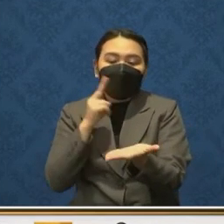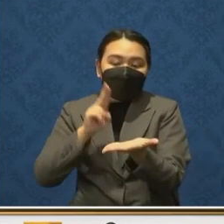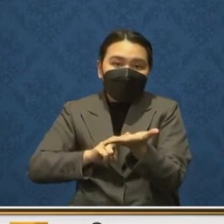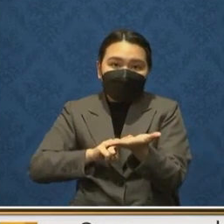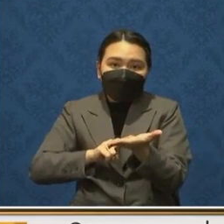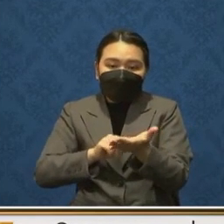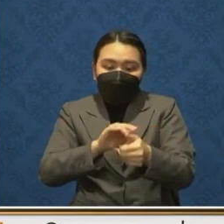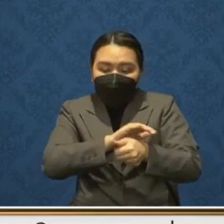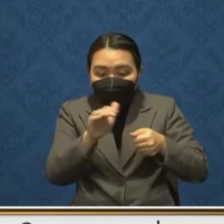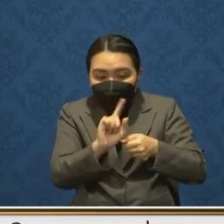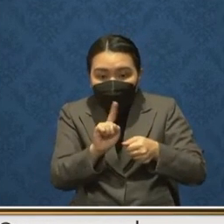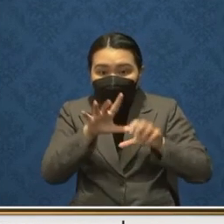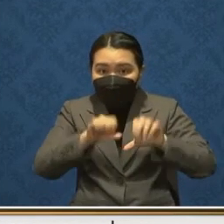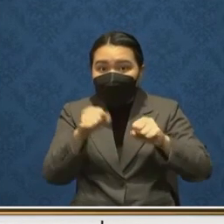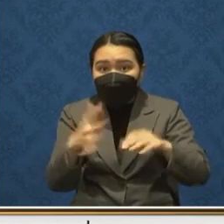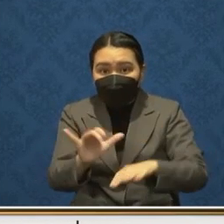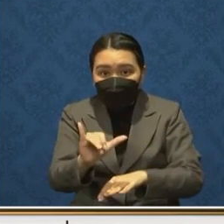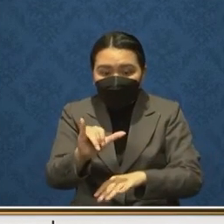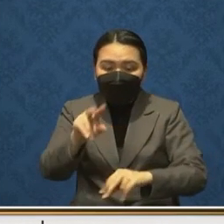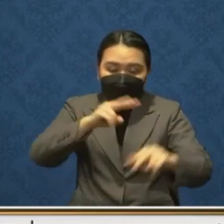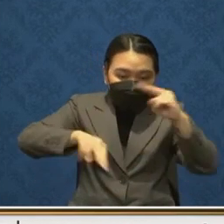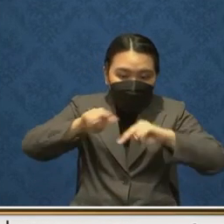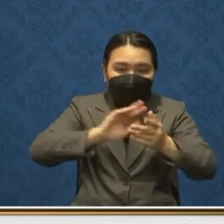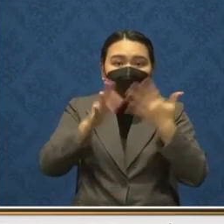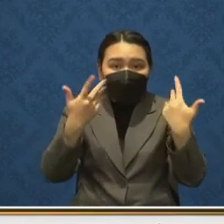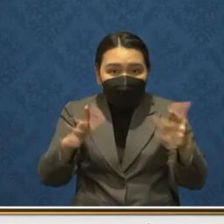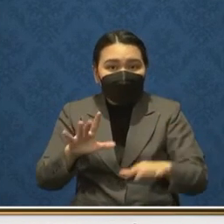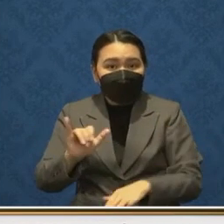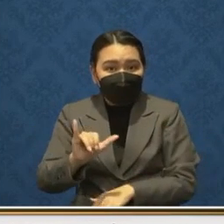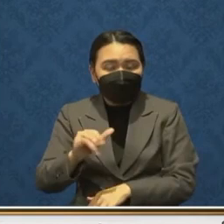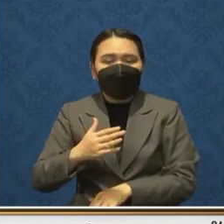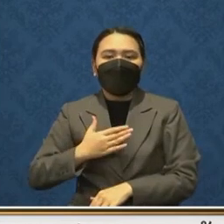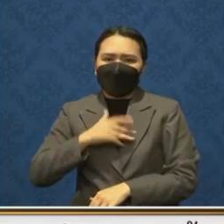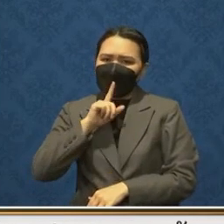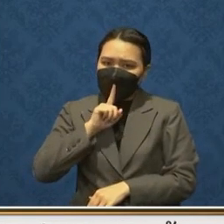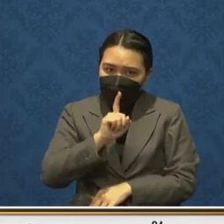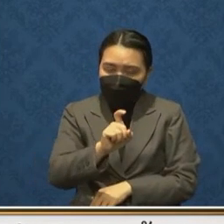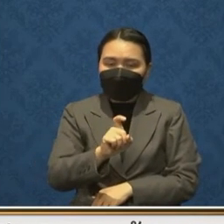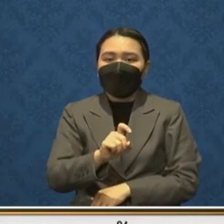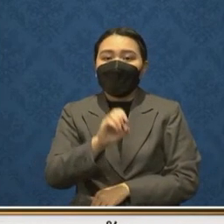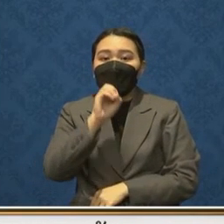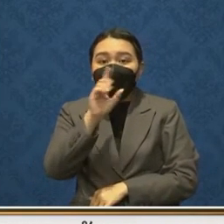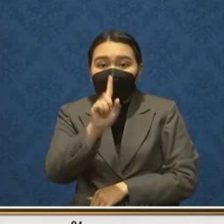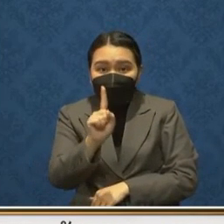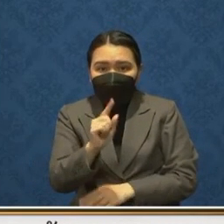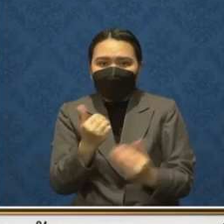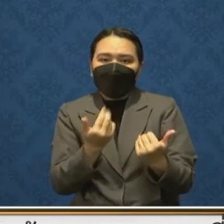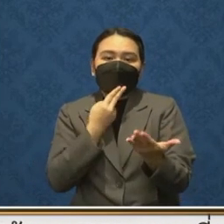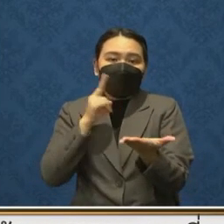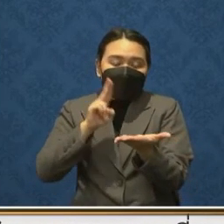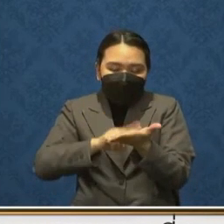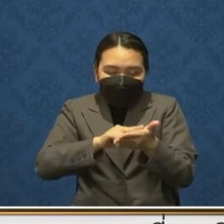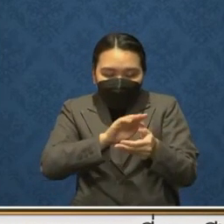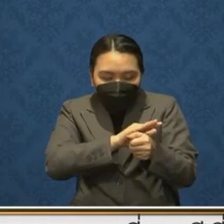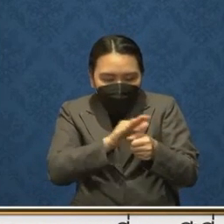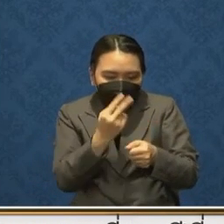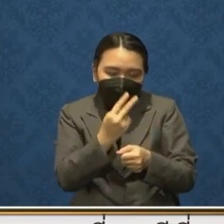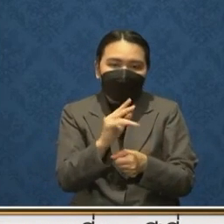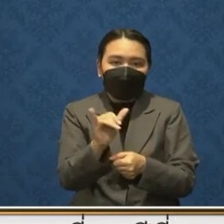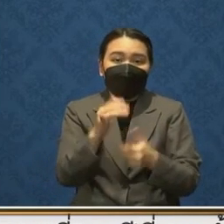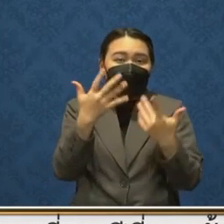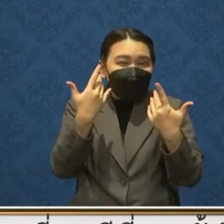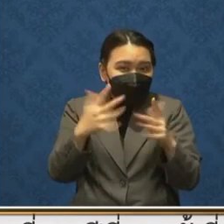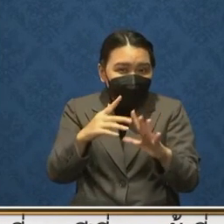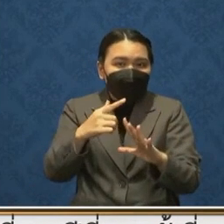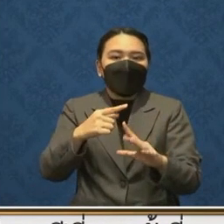ได้จั ตลอดสอบไดจับผมมาถามนะครับท่านอ้างท Lanx ถูกออกซ่อนสุดท้ายวัที่ 11 บกราคม